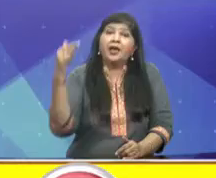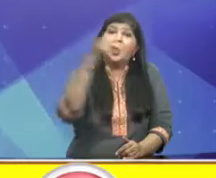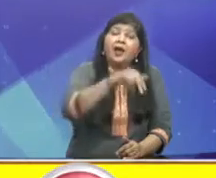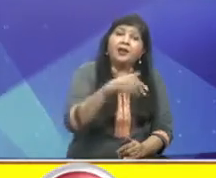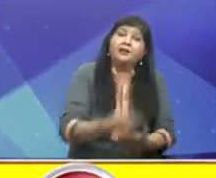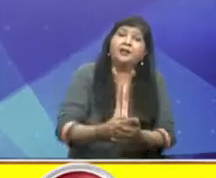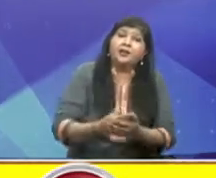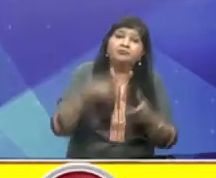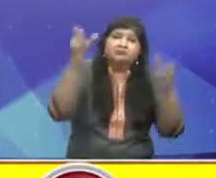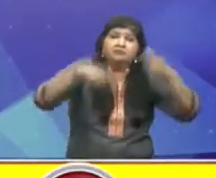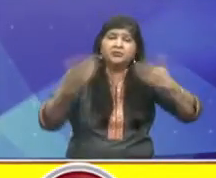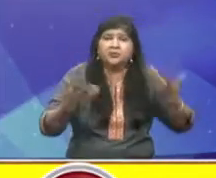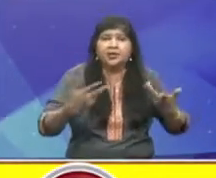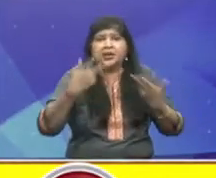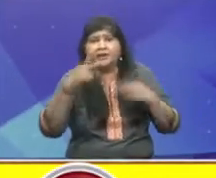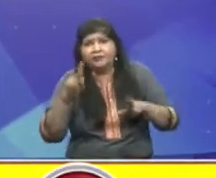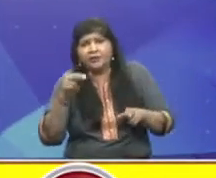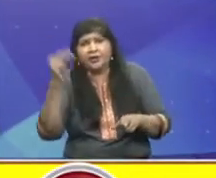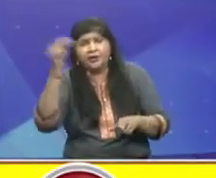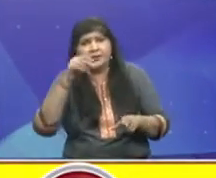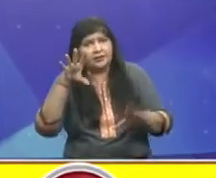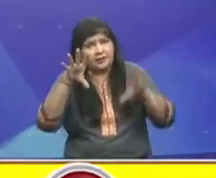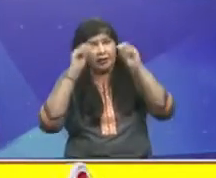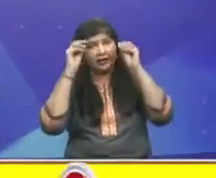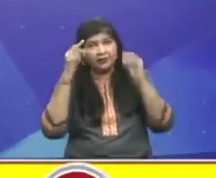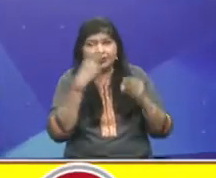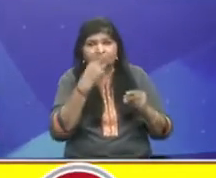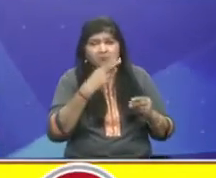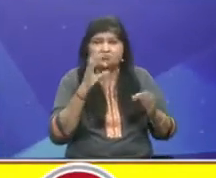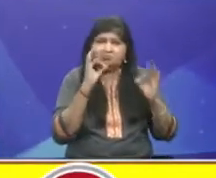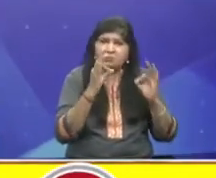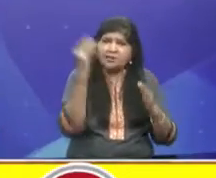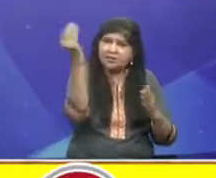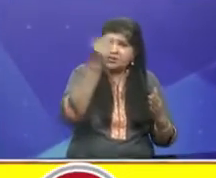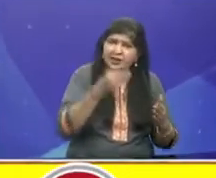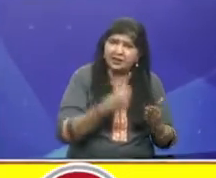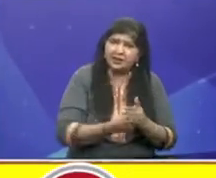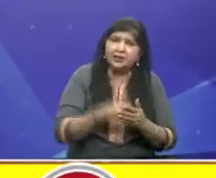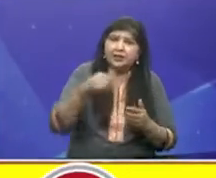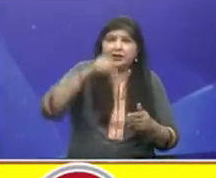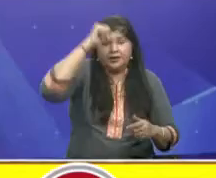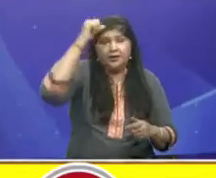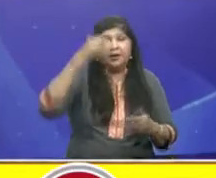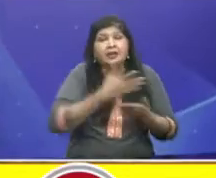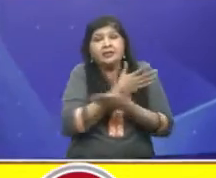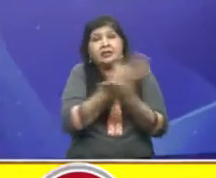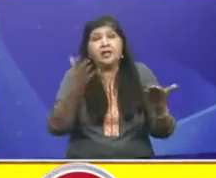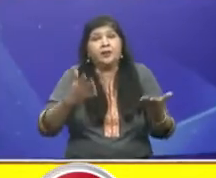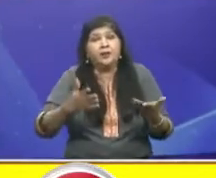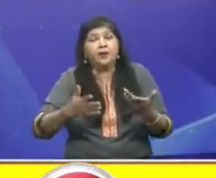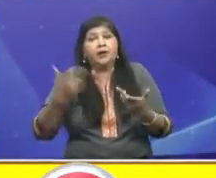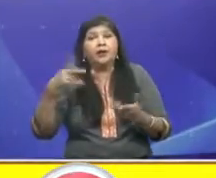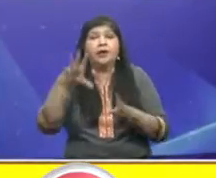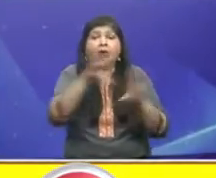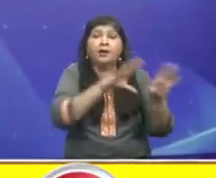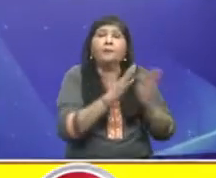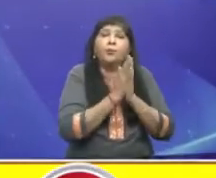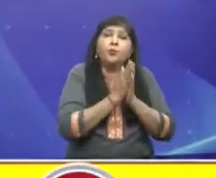को कई तरह की कलाकृतियों को देखने का अवसर मिलता है। उन्हें भारत के सर्वाधिक प्रसिद्ध